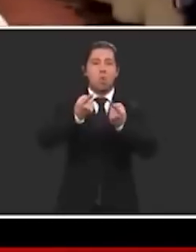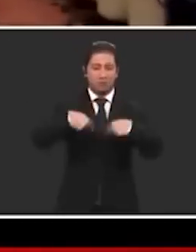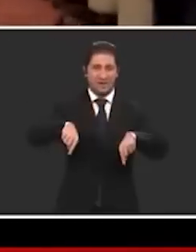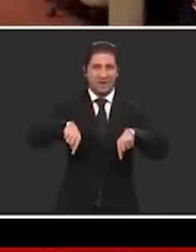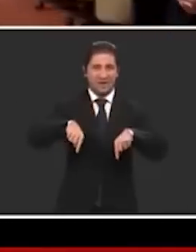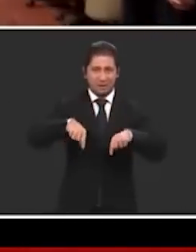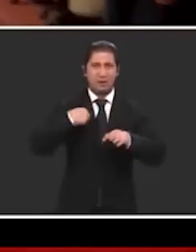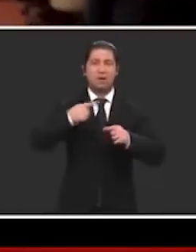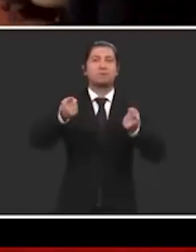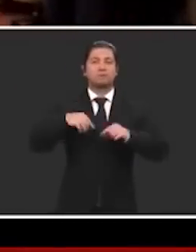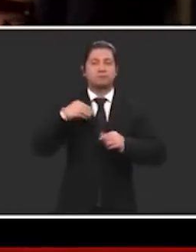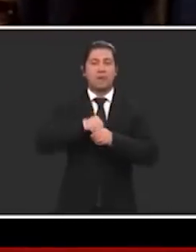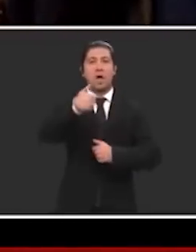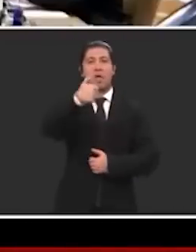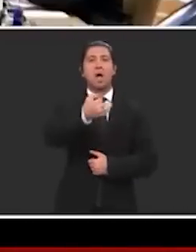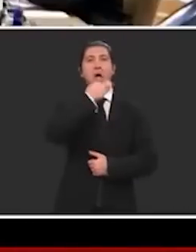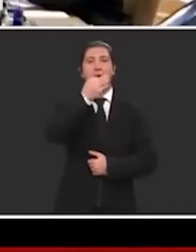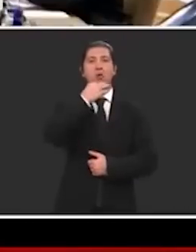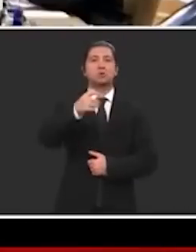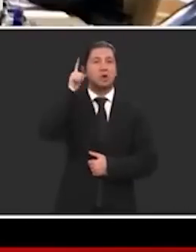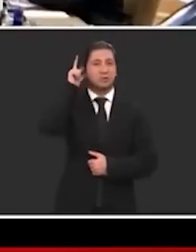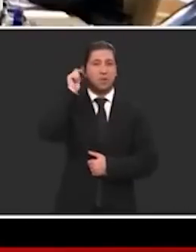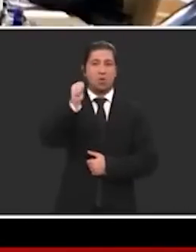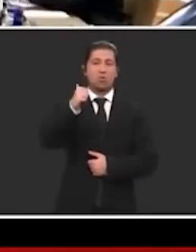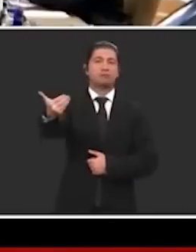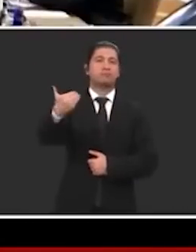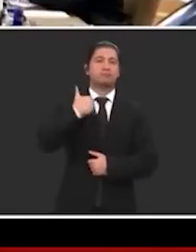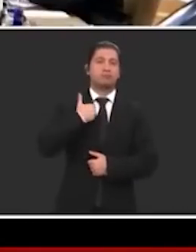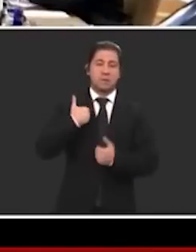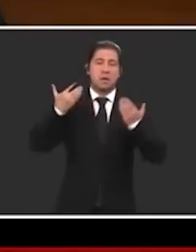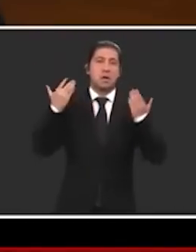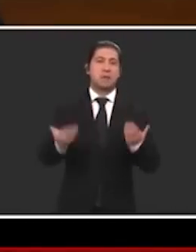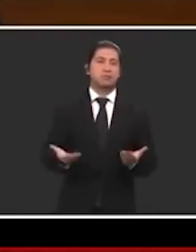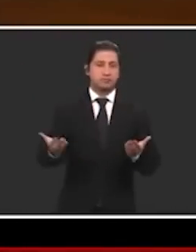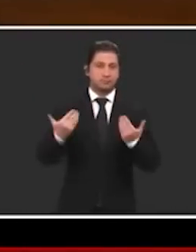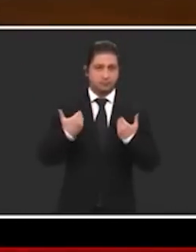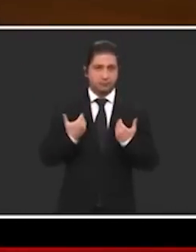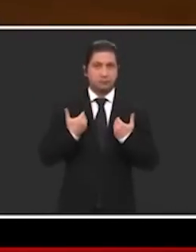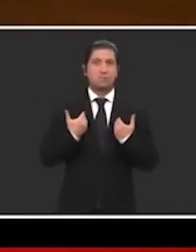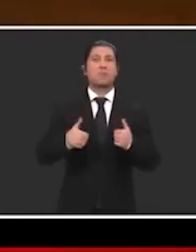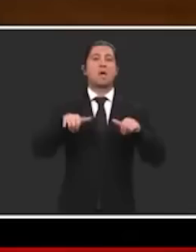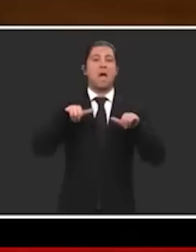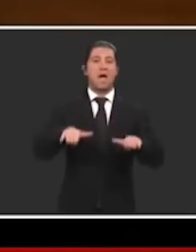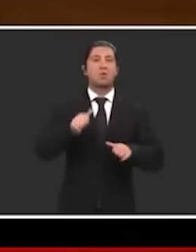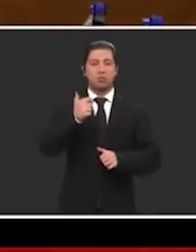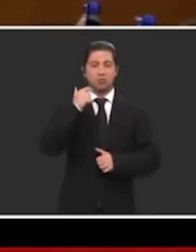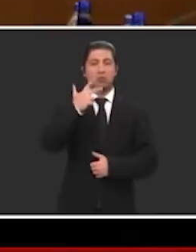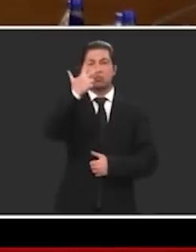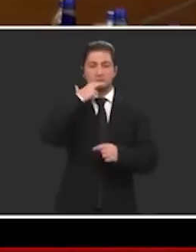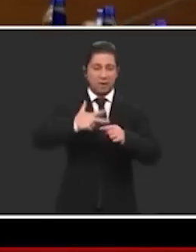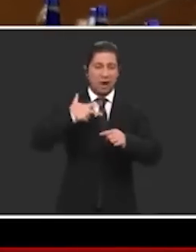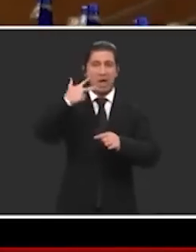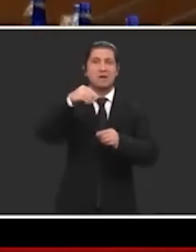heyetini 6 Eylül Çarşamba günü kabul ettik. Aynı gün gelecek 3 yıl